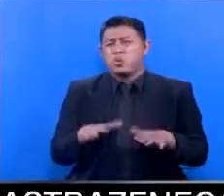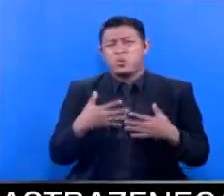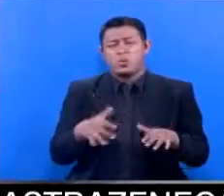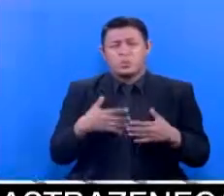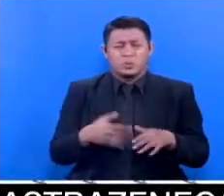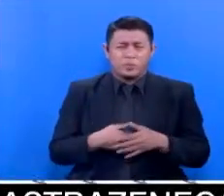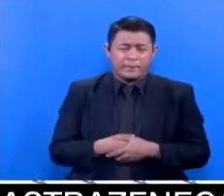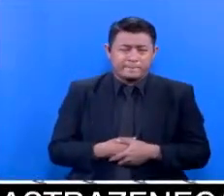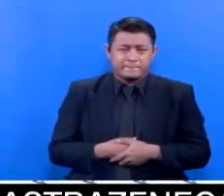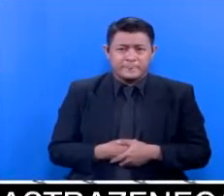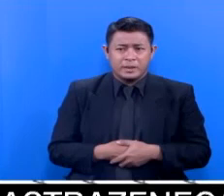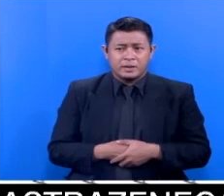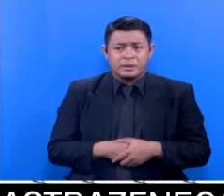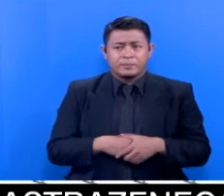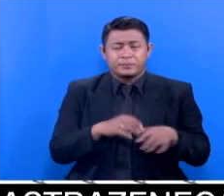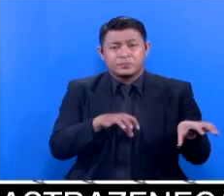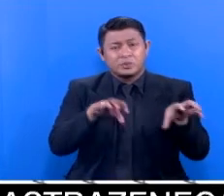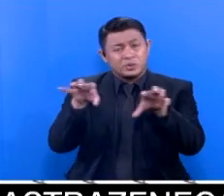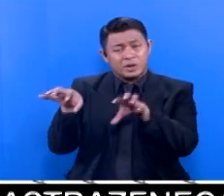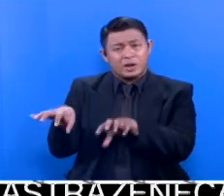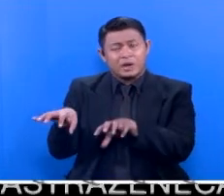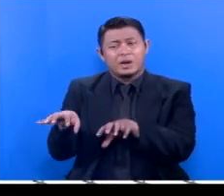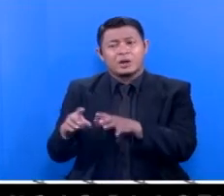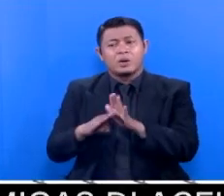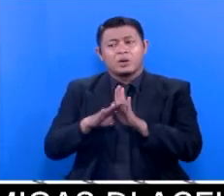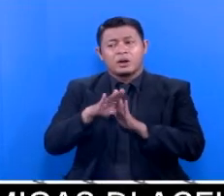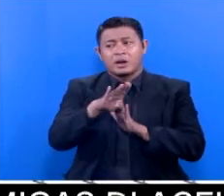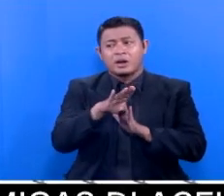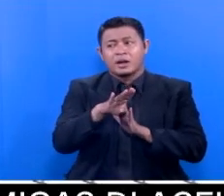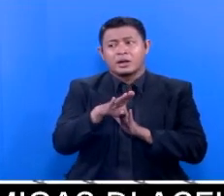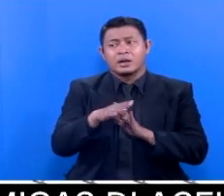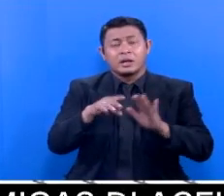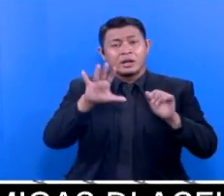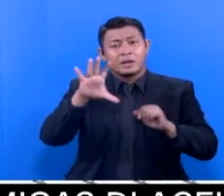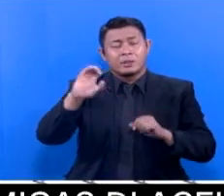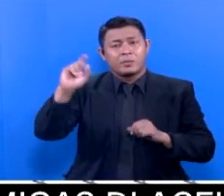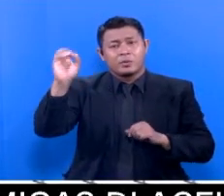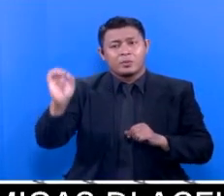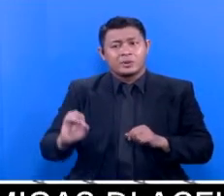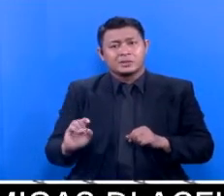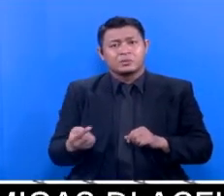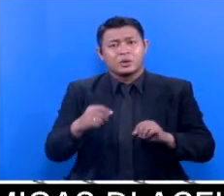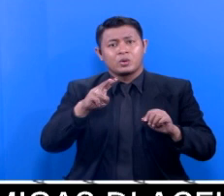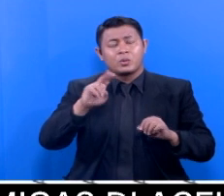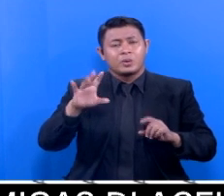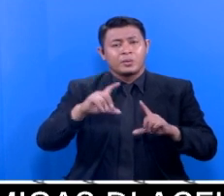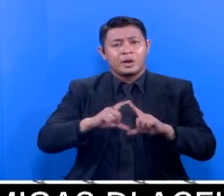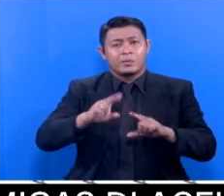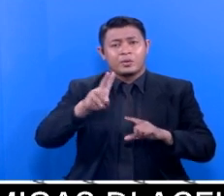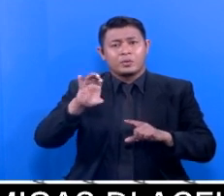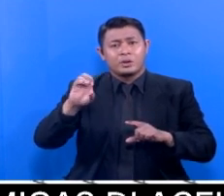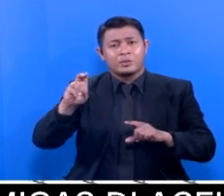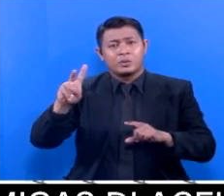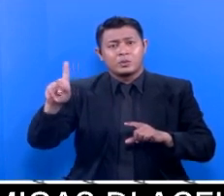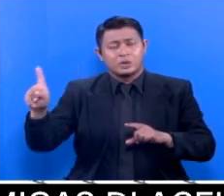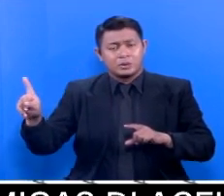mencengangkan. Pergerakan penduduk Jabodetabek ternyata melonjak tajam hingga lebih dari 50% sejak 25 April